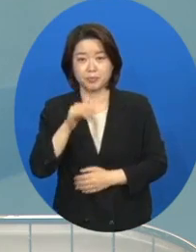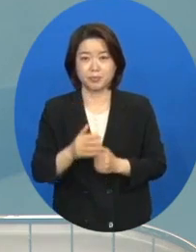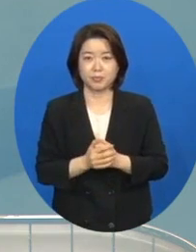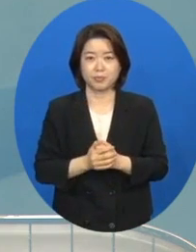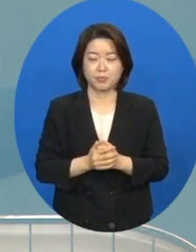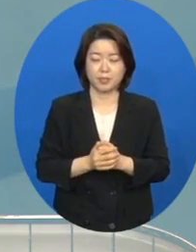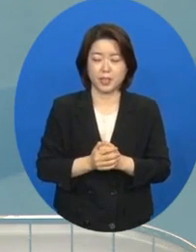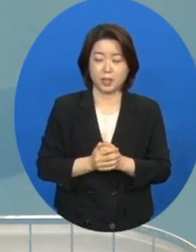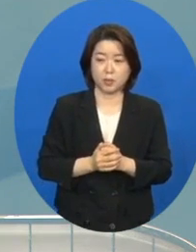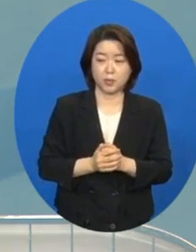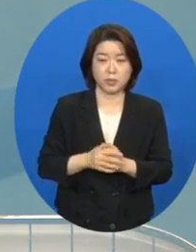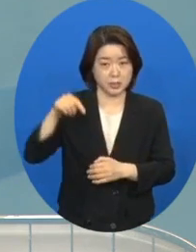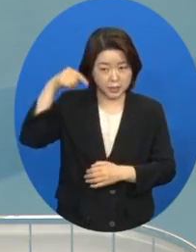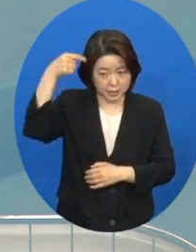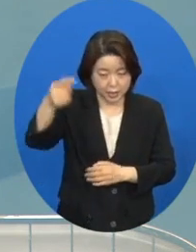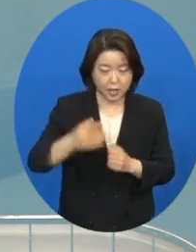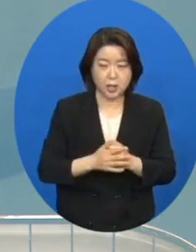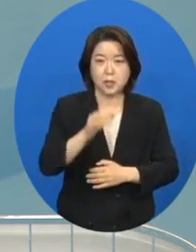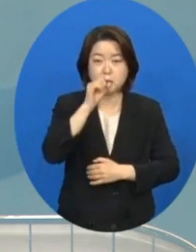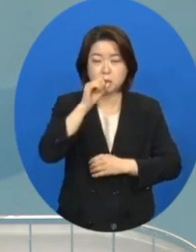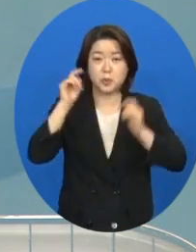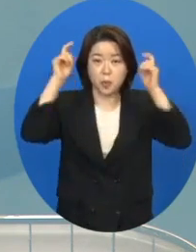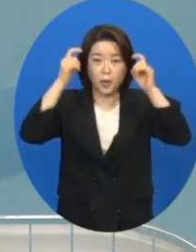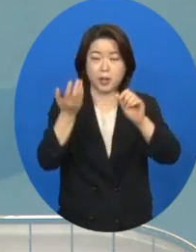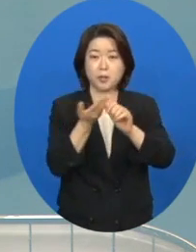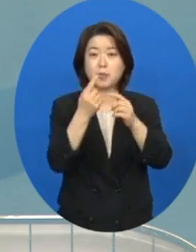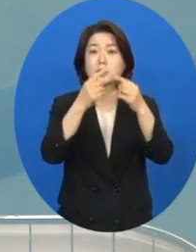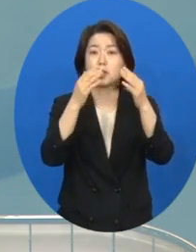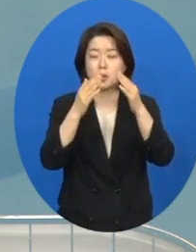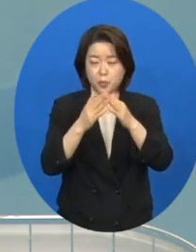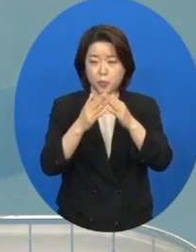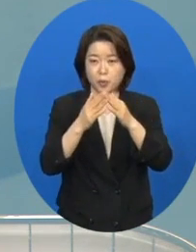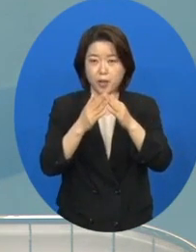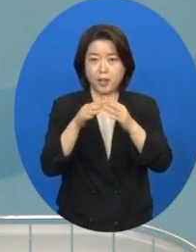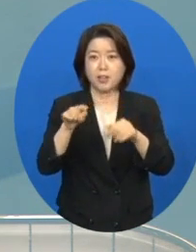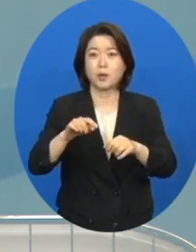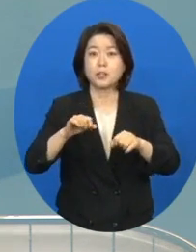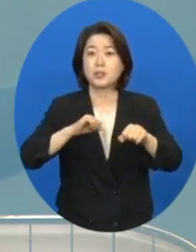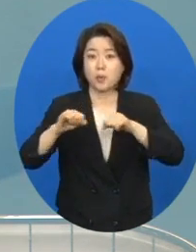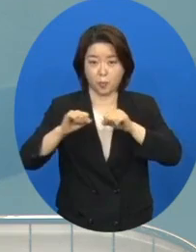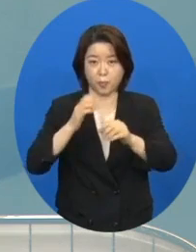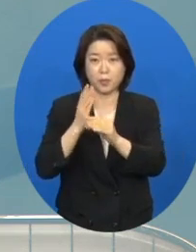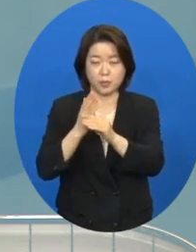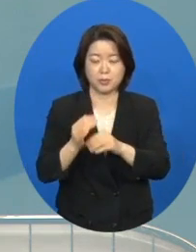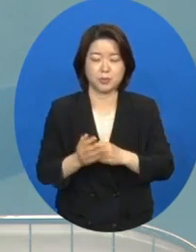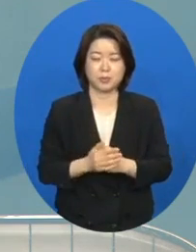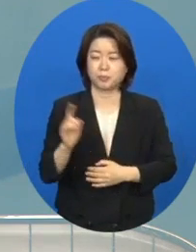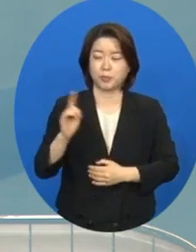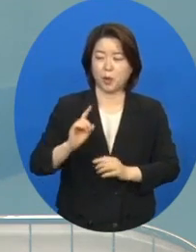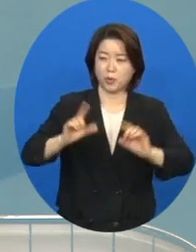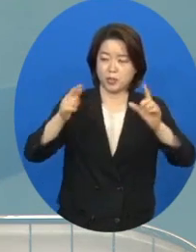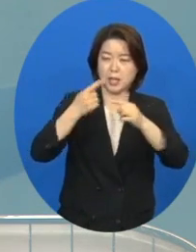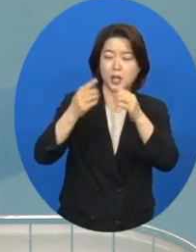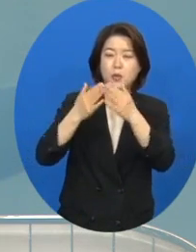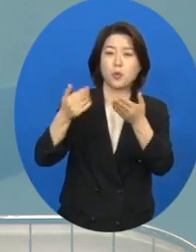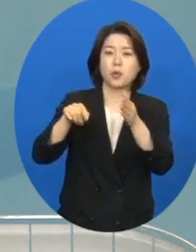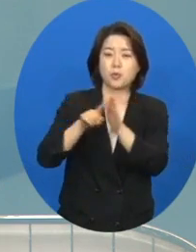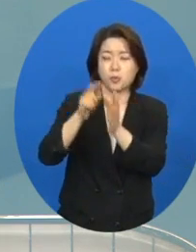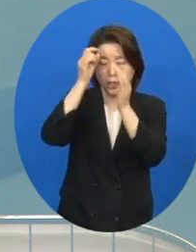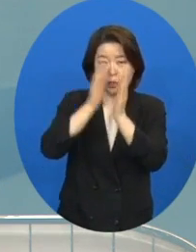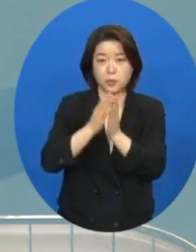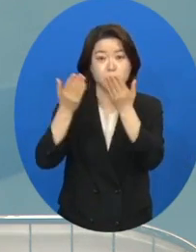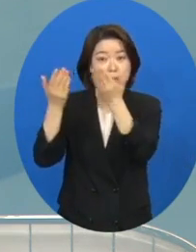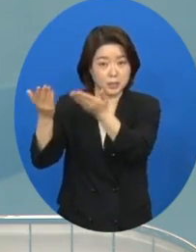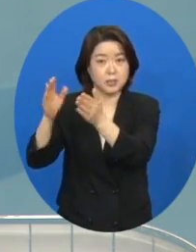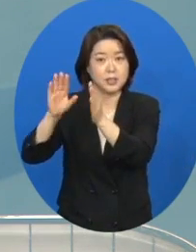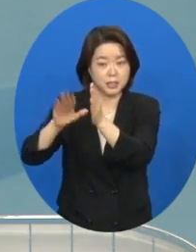이제 선한목자교회에 와서 목회를 하시고 있는 거죠. 어느 날 교회를 위해서 기도하는 시간에